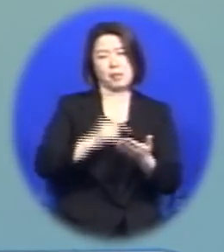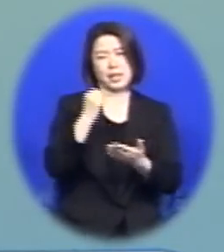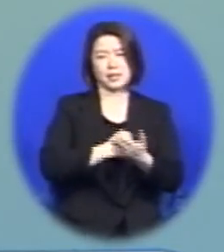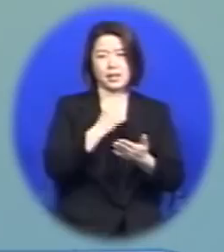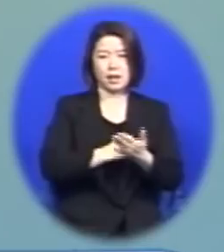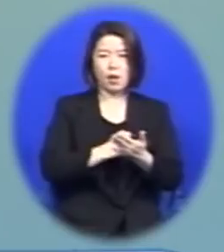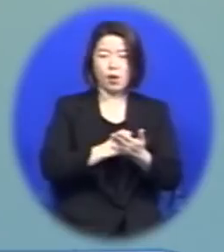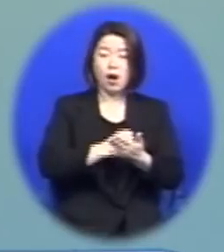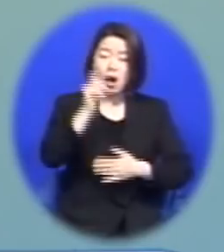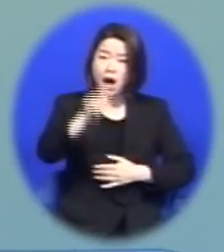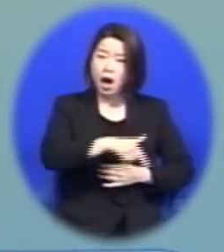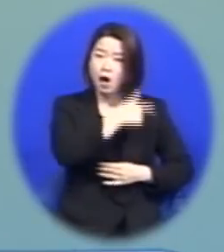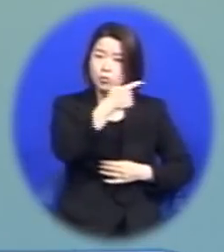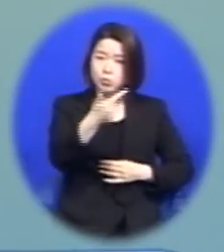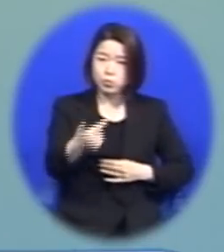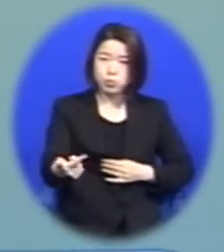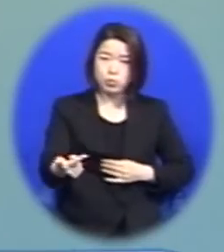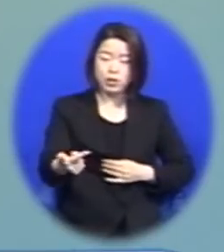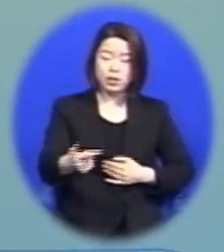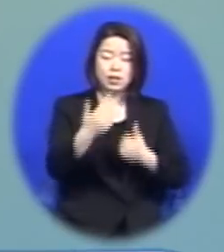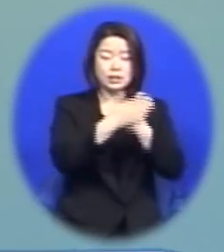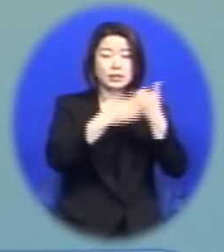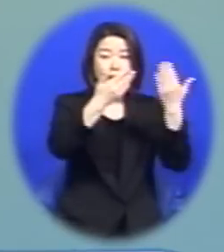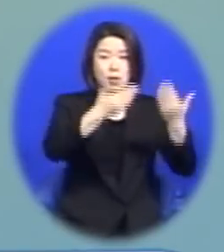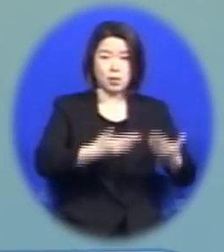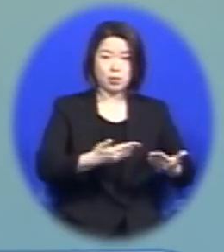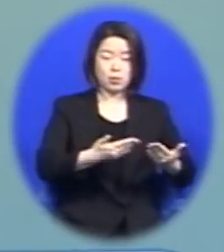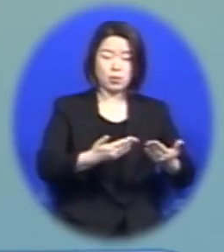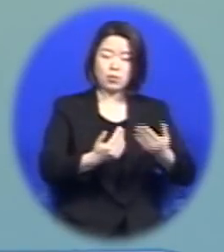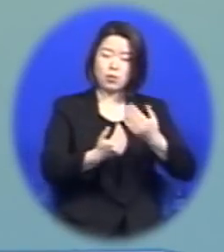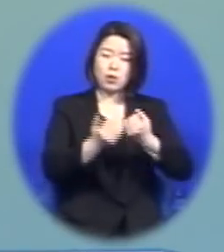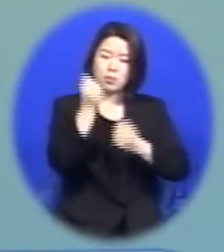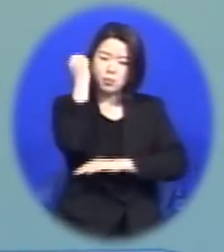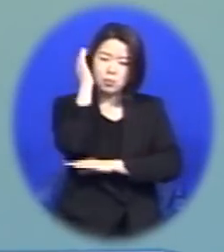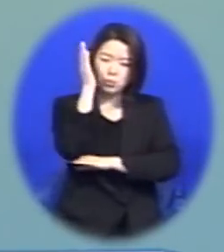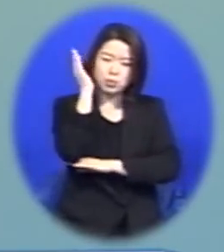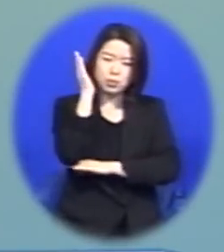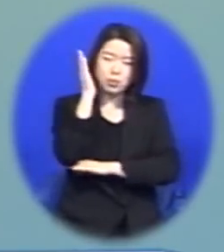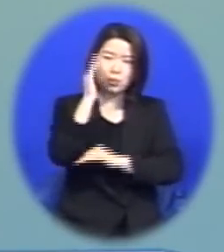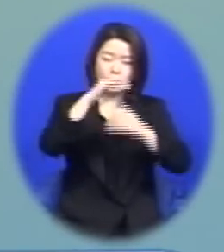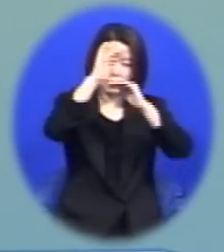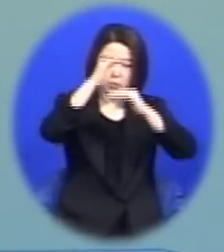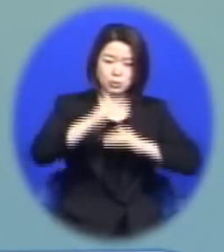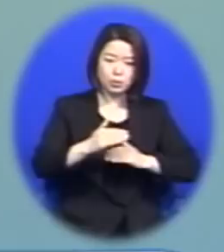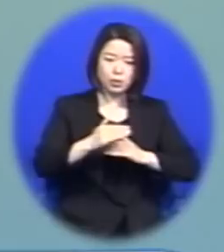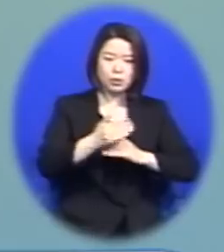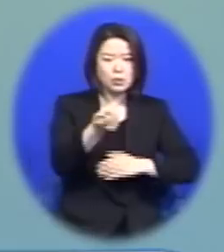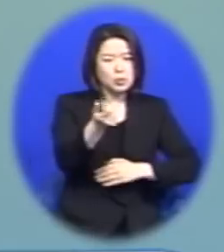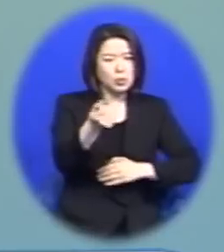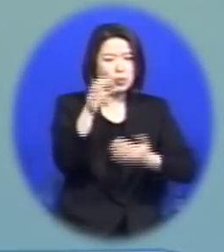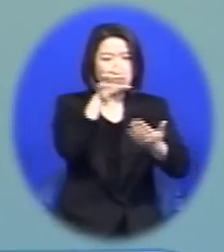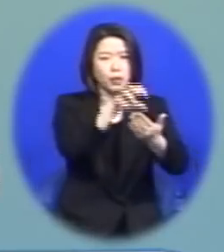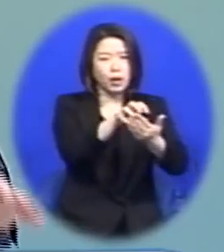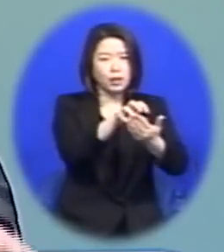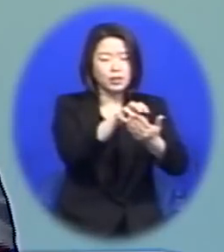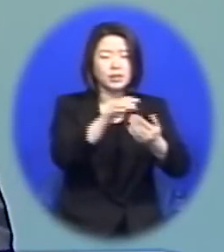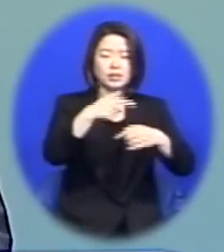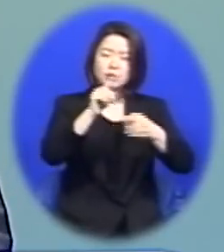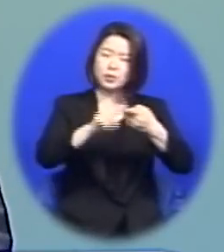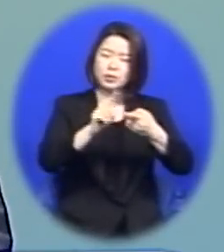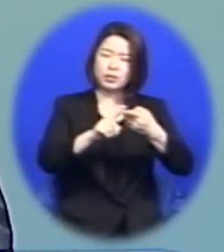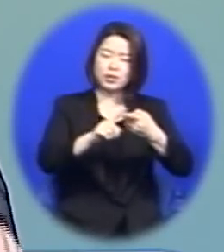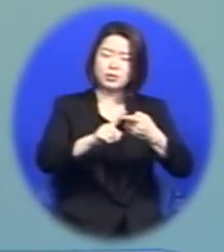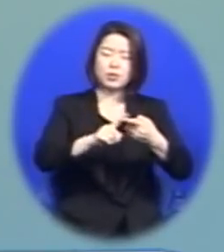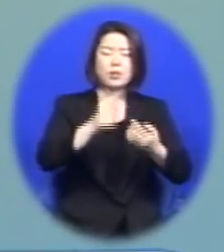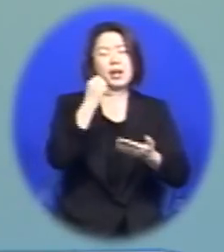하루종일 은혜를 받고 설교문 에는 몇 줄 담아야 되는 꽤 안타깝습니다 그래서 이 책에